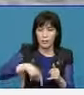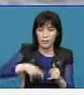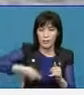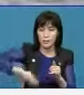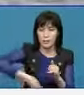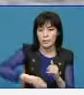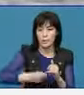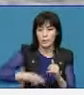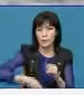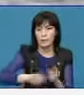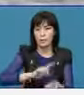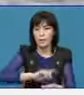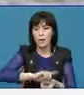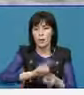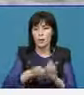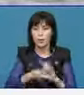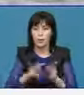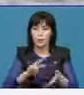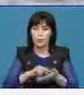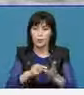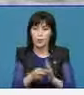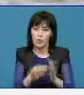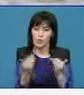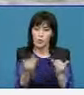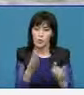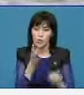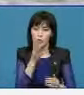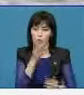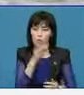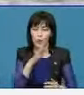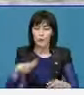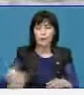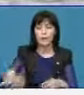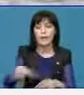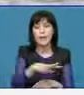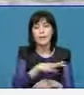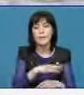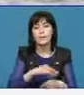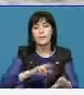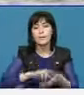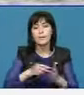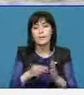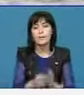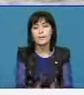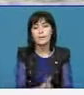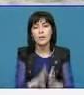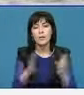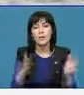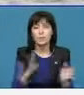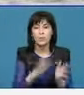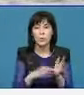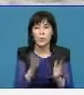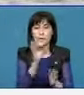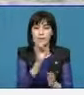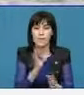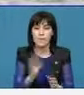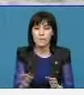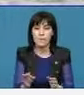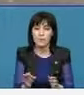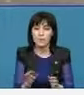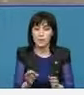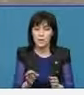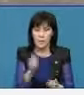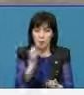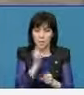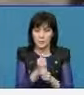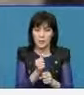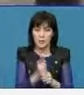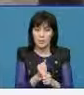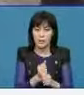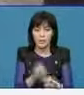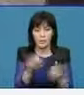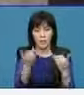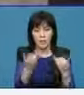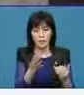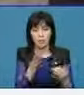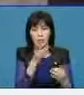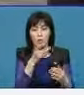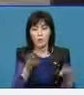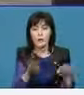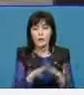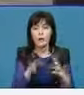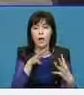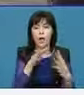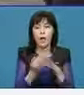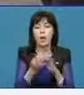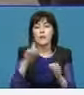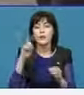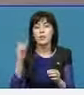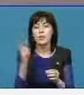өңдеу жоспарланған. Бүгінгі таңға жалпы жоспарланған көлемнің 90% игерілді. Заман талабына сәйкес ауыл